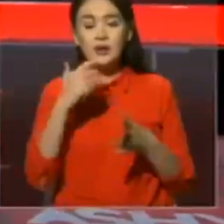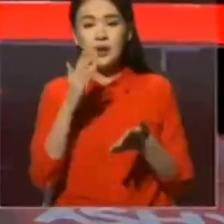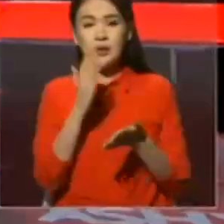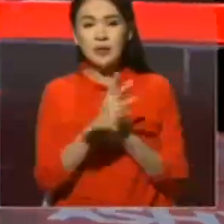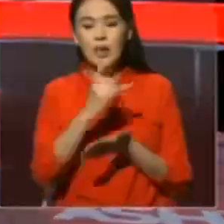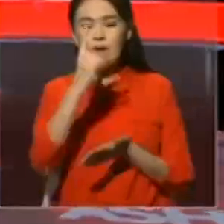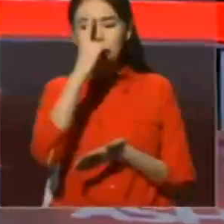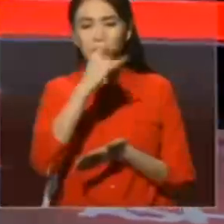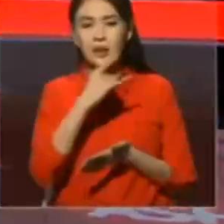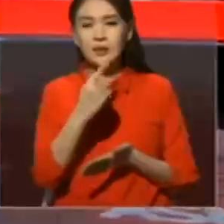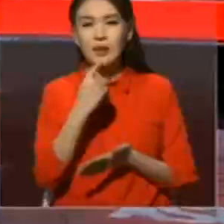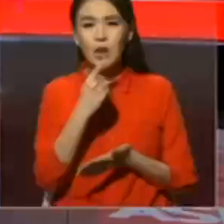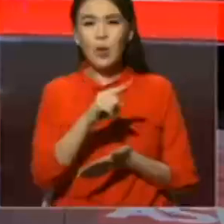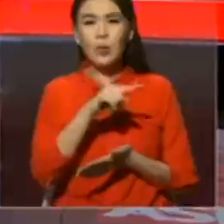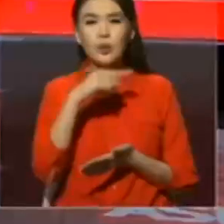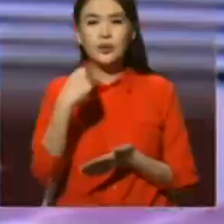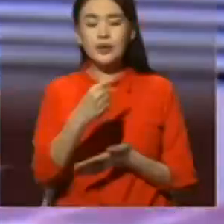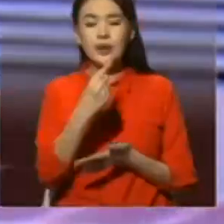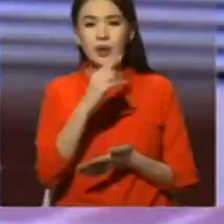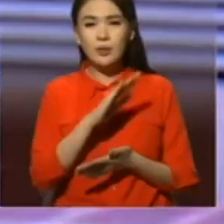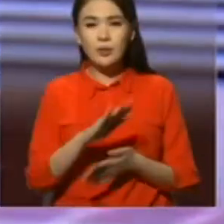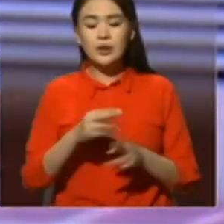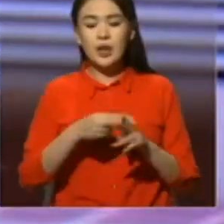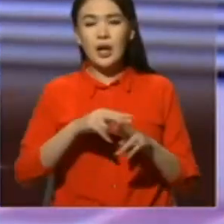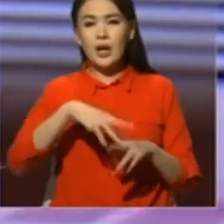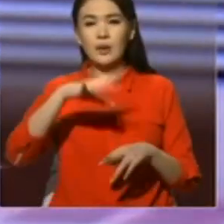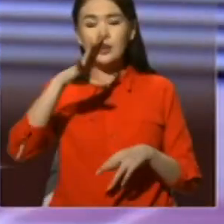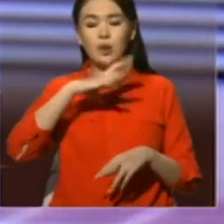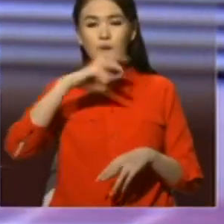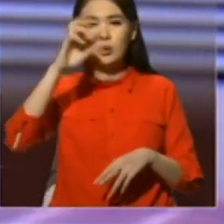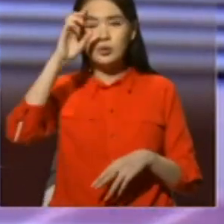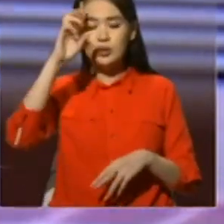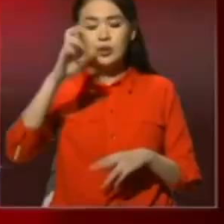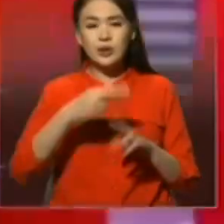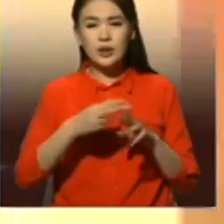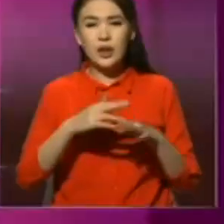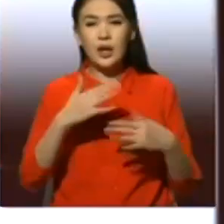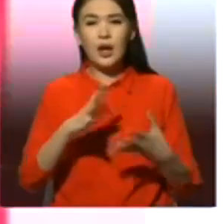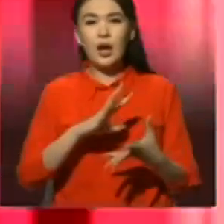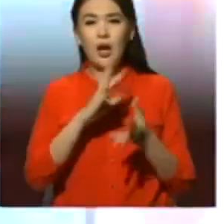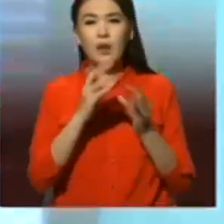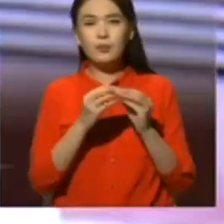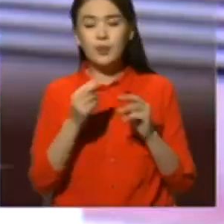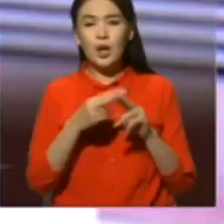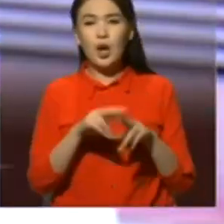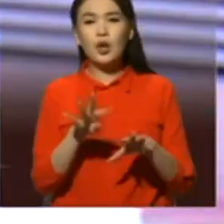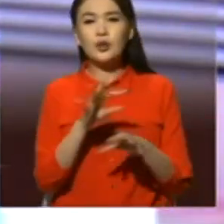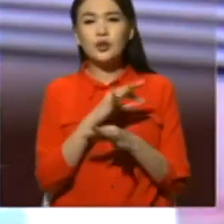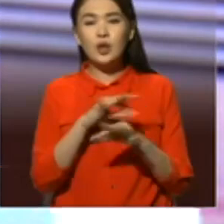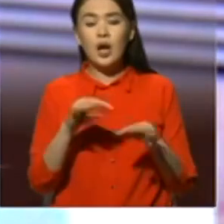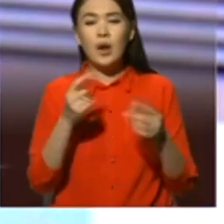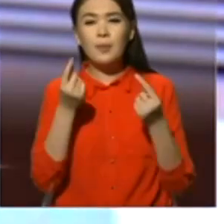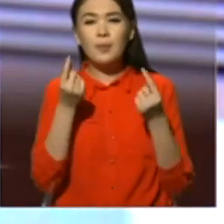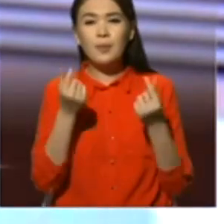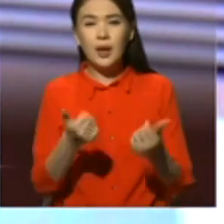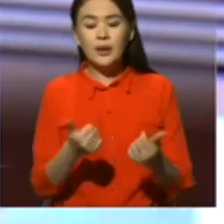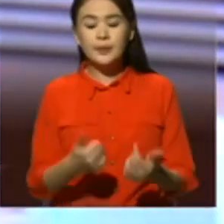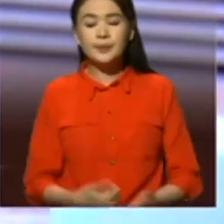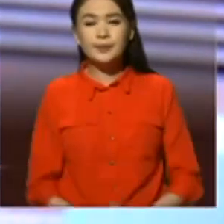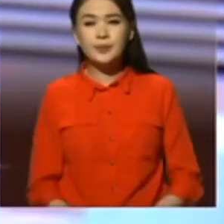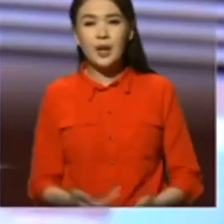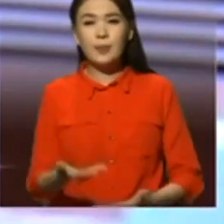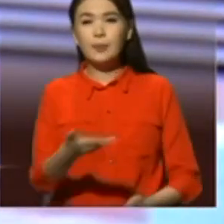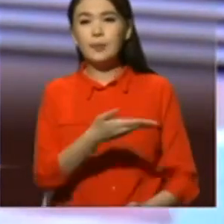қазақ тілі орыс тілі деген емес, біз жалпы мемлекеттік тілдің жалпы халықтық тілге айналуына мүмкіндіктерді аз беріп отырмыз.